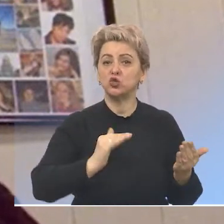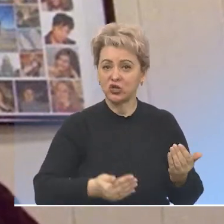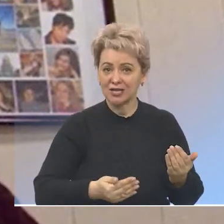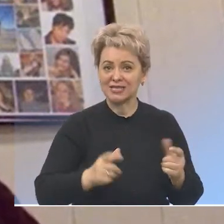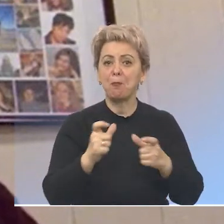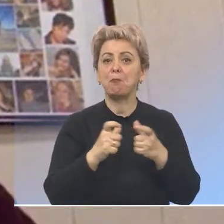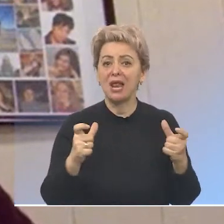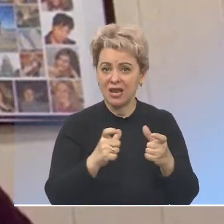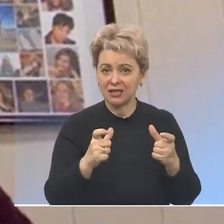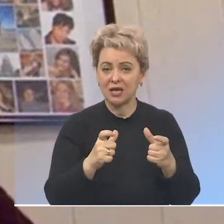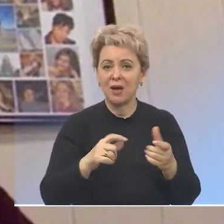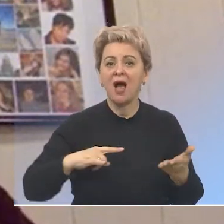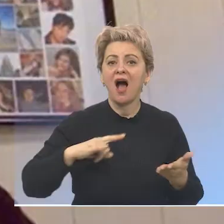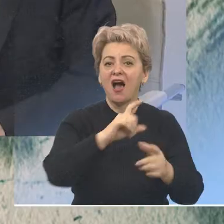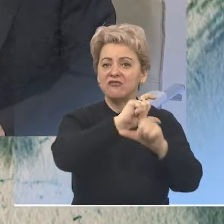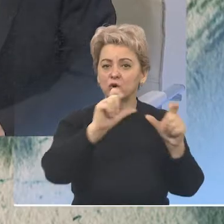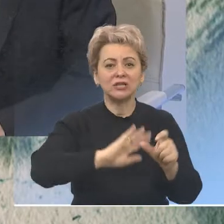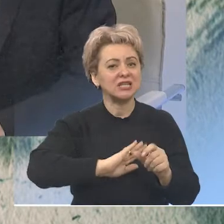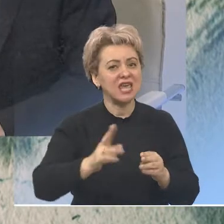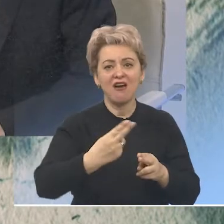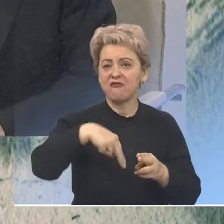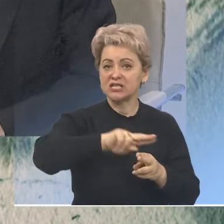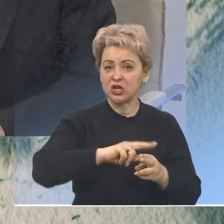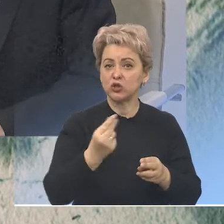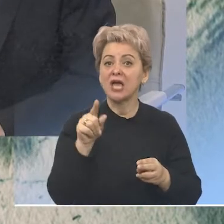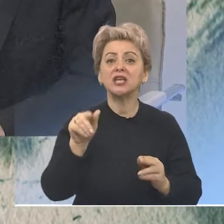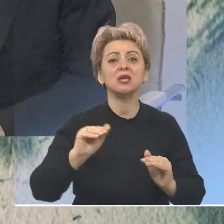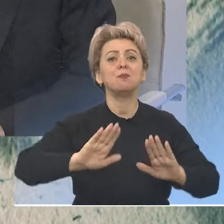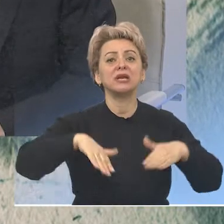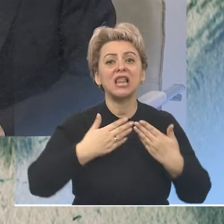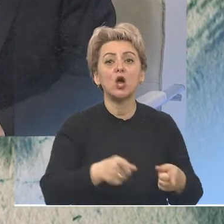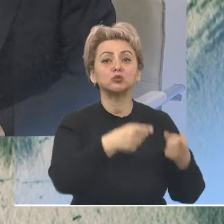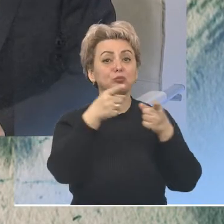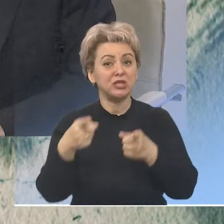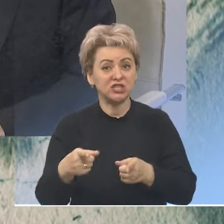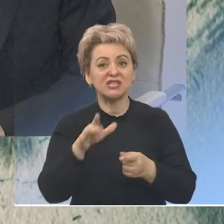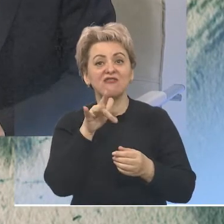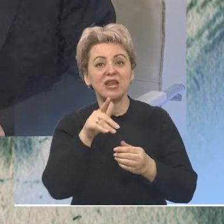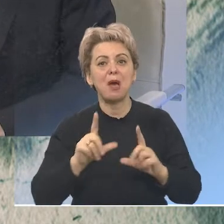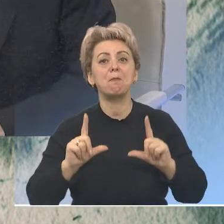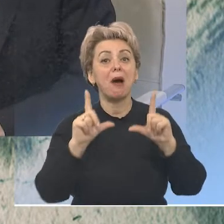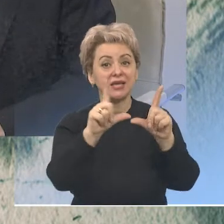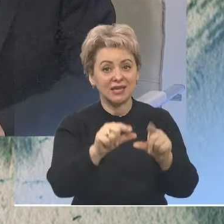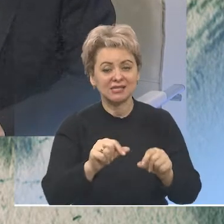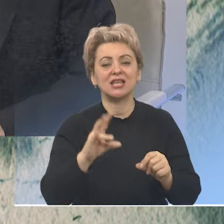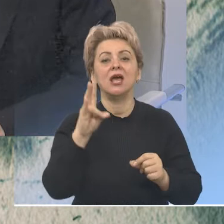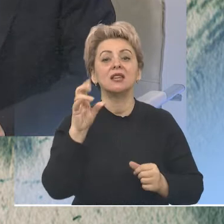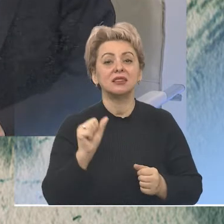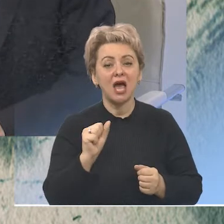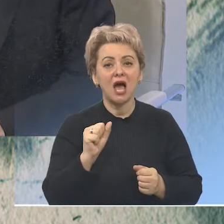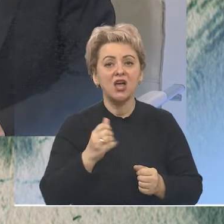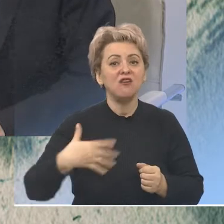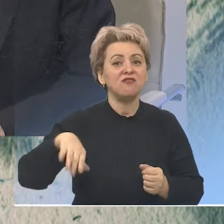частным билетам. Авиакомпании не возвращают деньги. Они предлагают перенести срок поездки